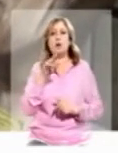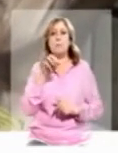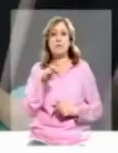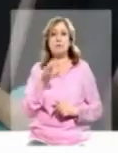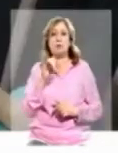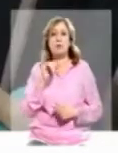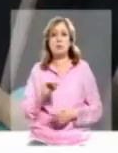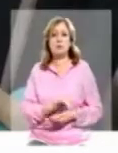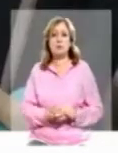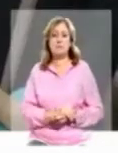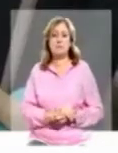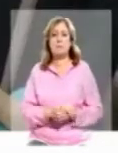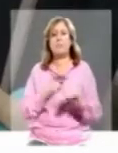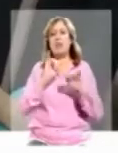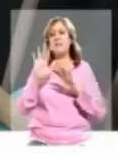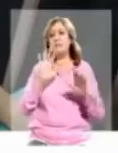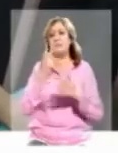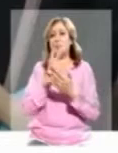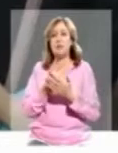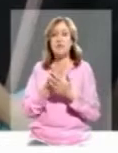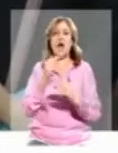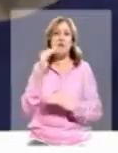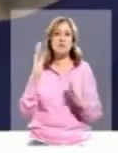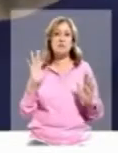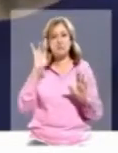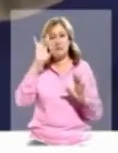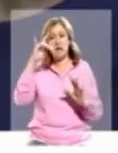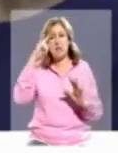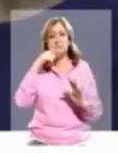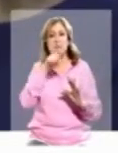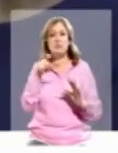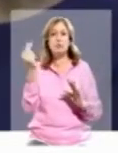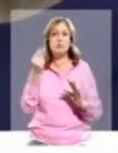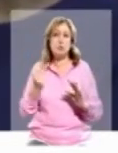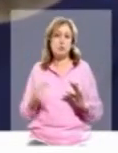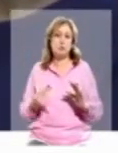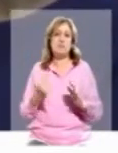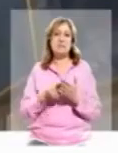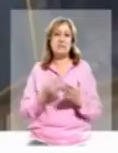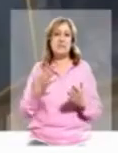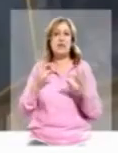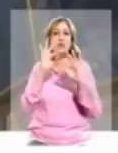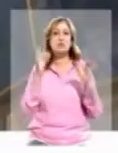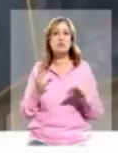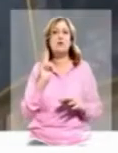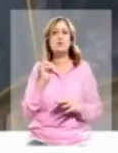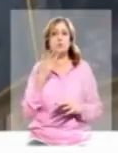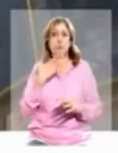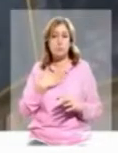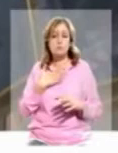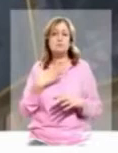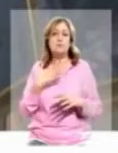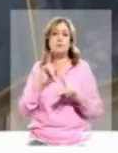Ясауи. На выставке представлены картины известных казахстанских художников. Ценители изобразительного искусства